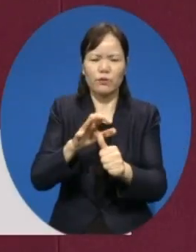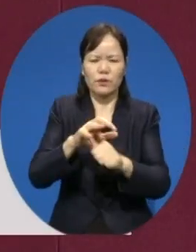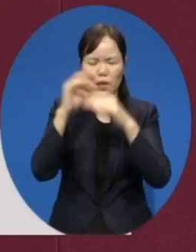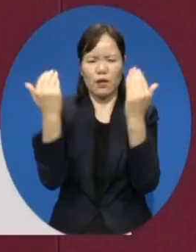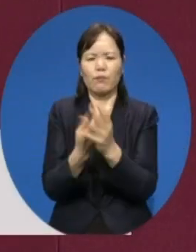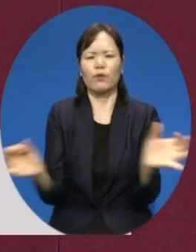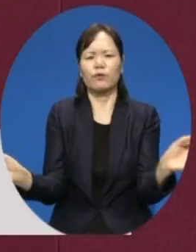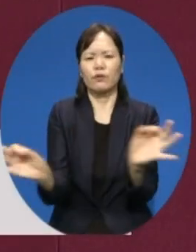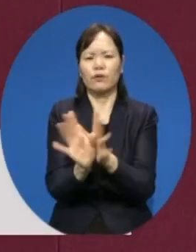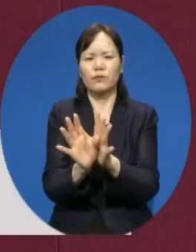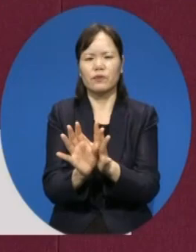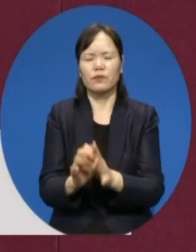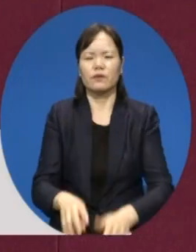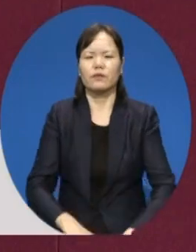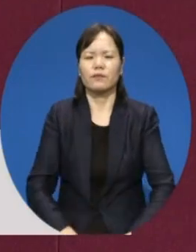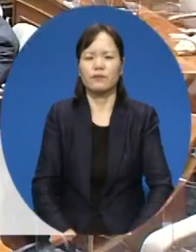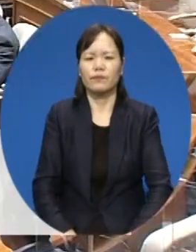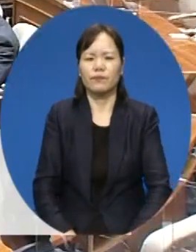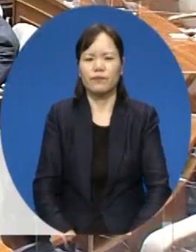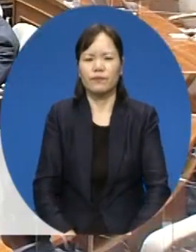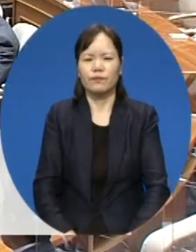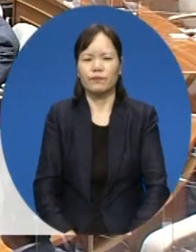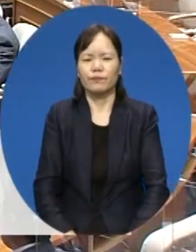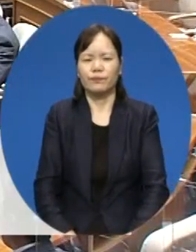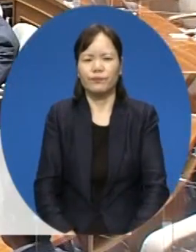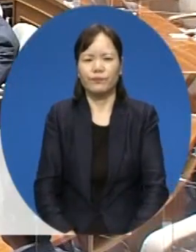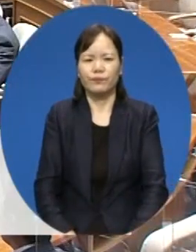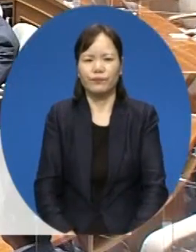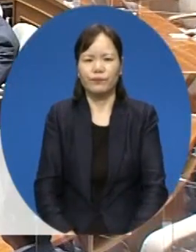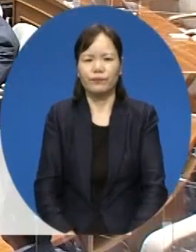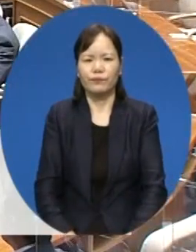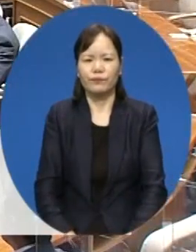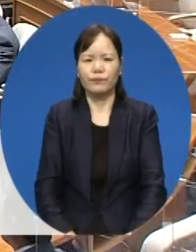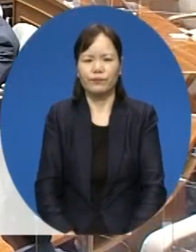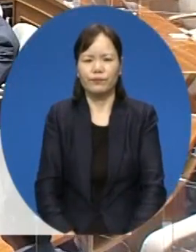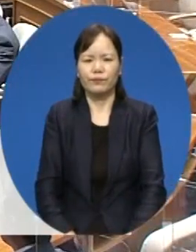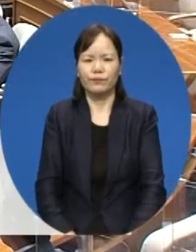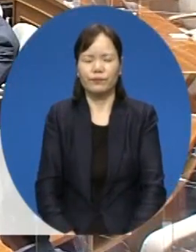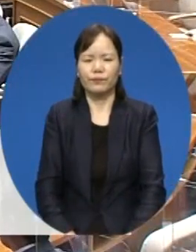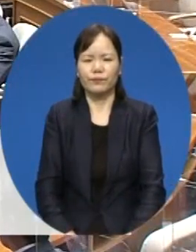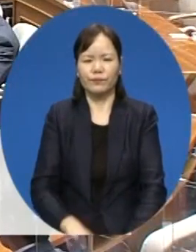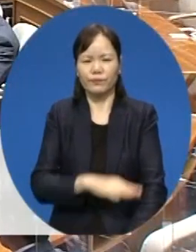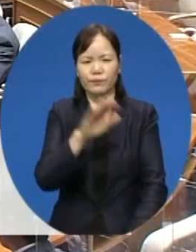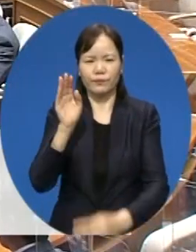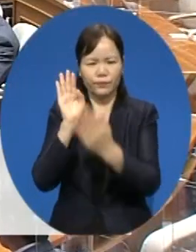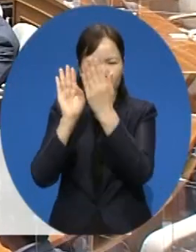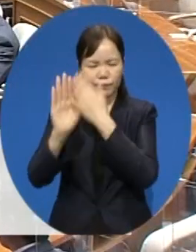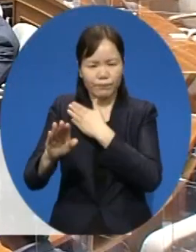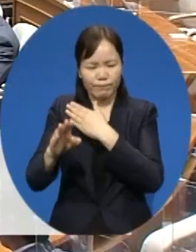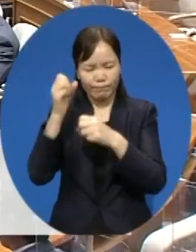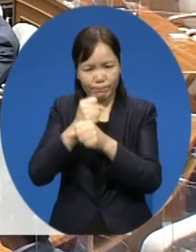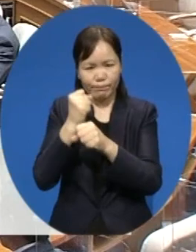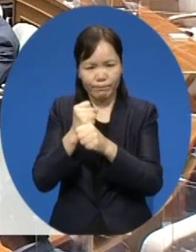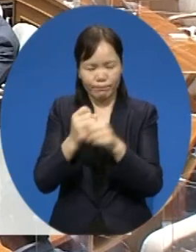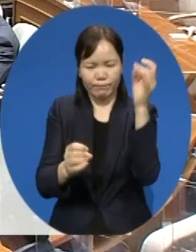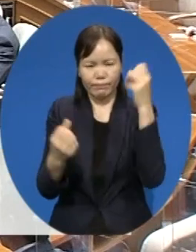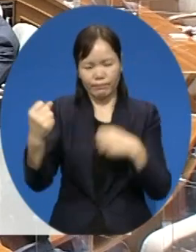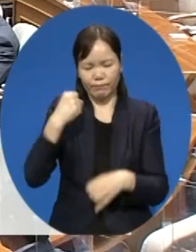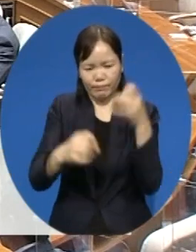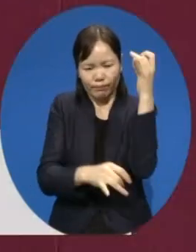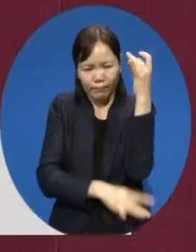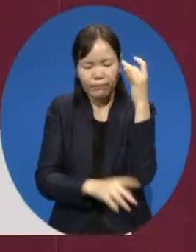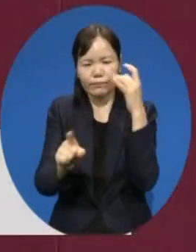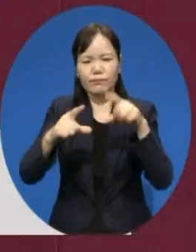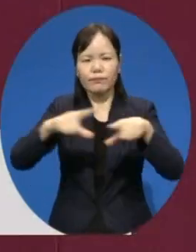걷어내겠습니다. 우리의 미래를 개척해 나갈 힘의 원천은 민간에게 있습니다.